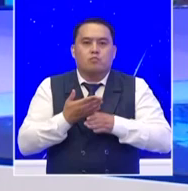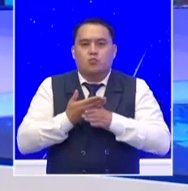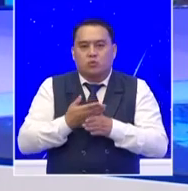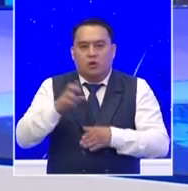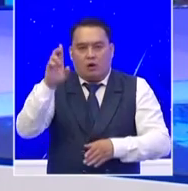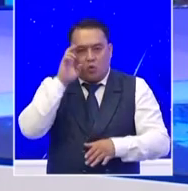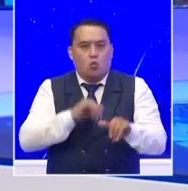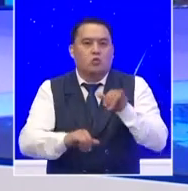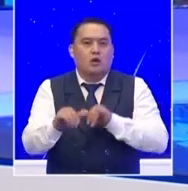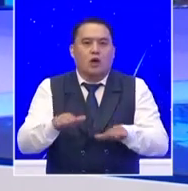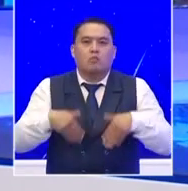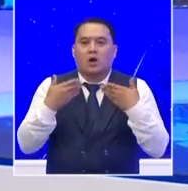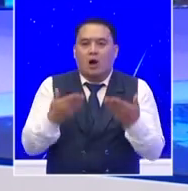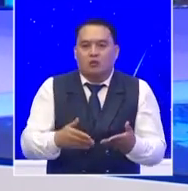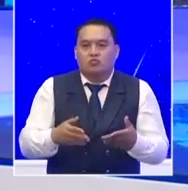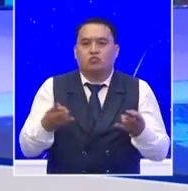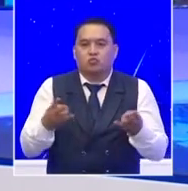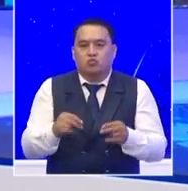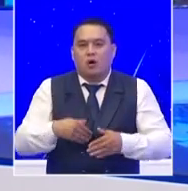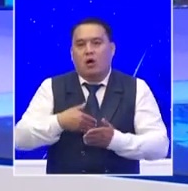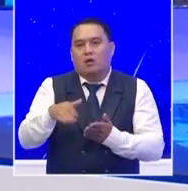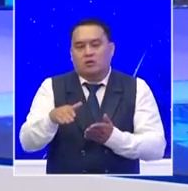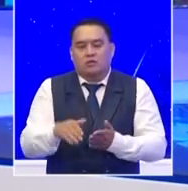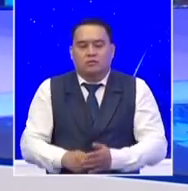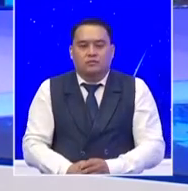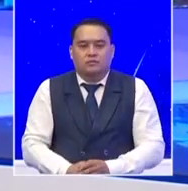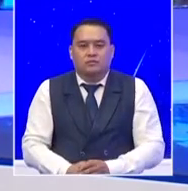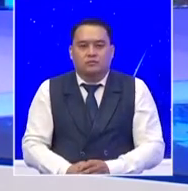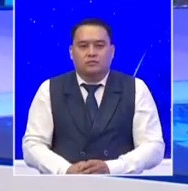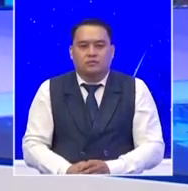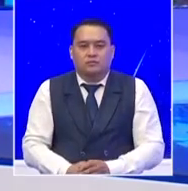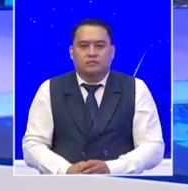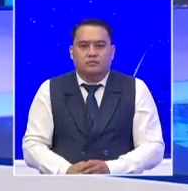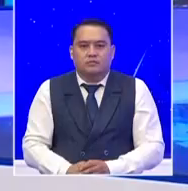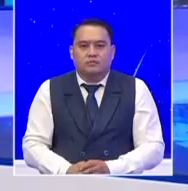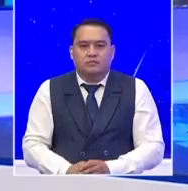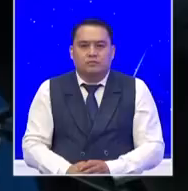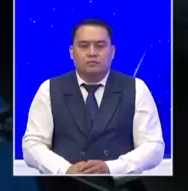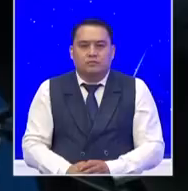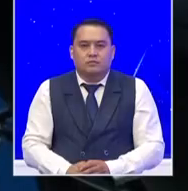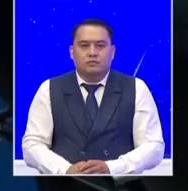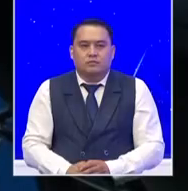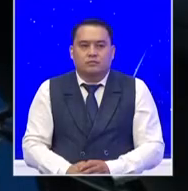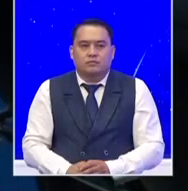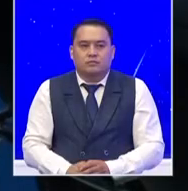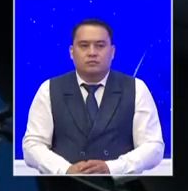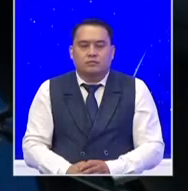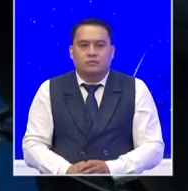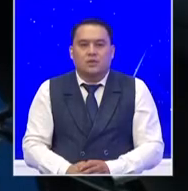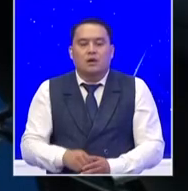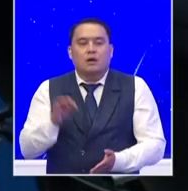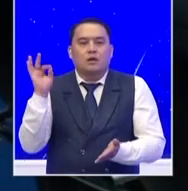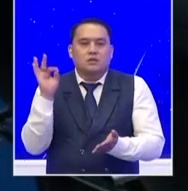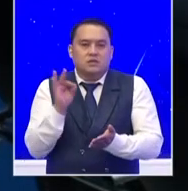от государства и куда обращаться в случае необоснованного отказа, смотрите в следующем материале. Как известно, в целях